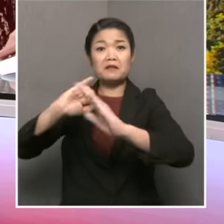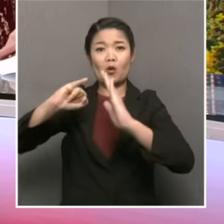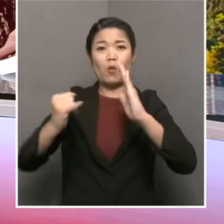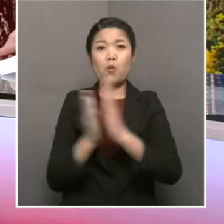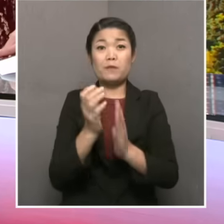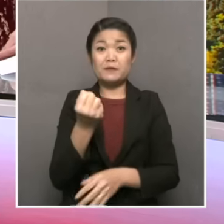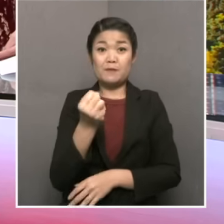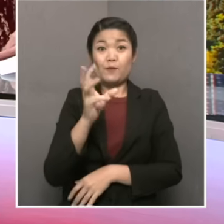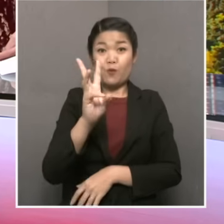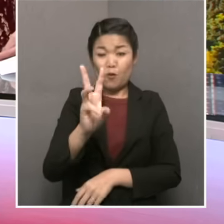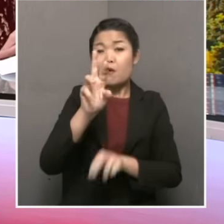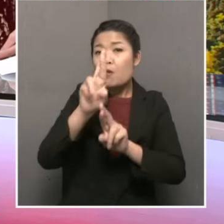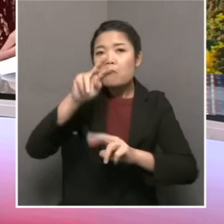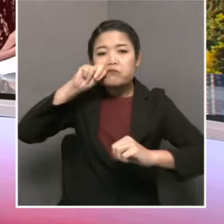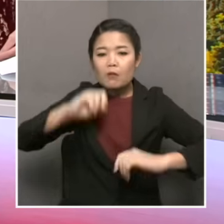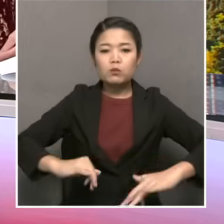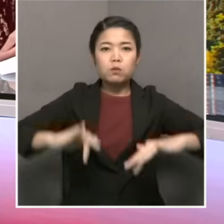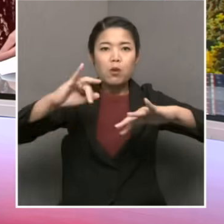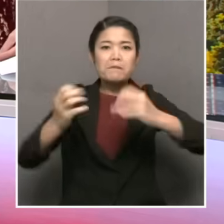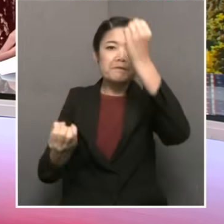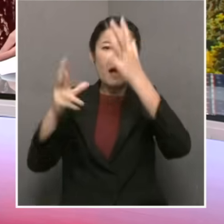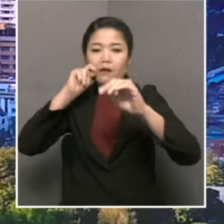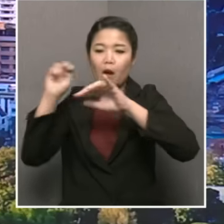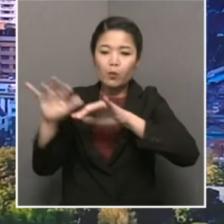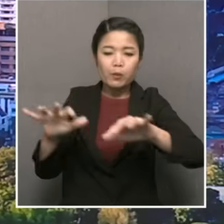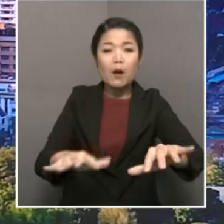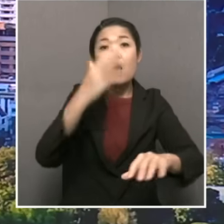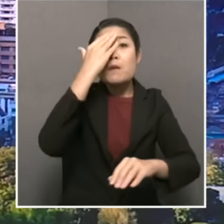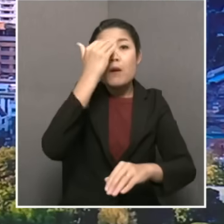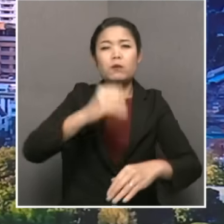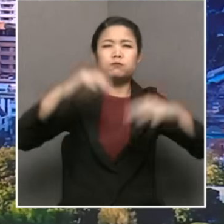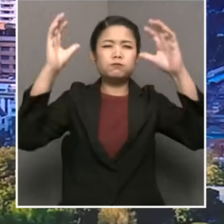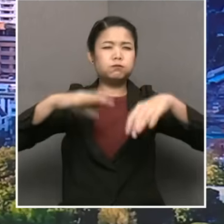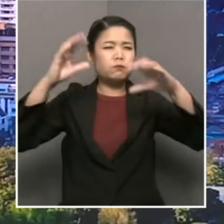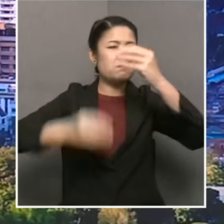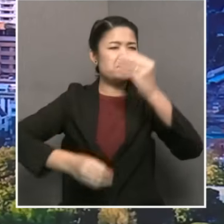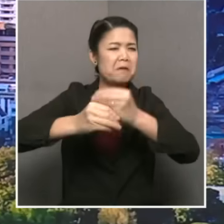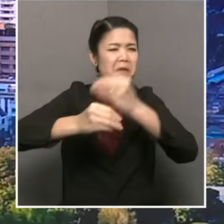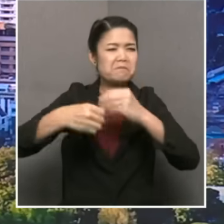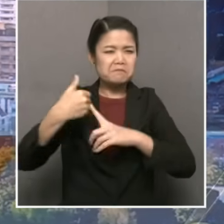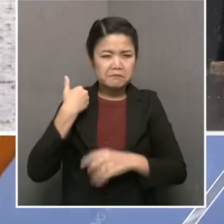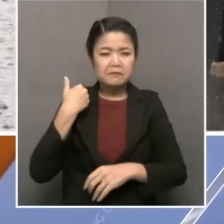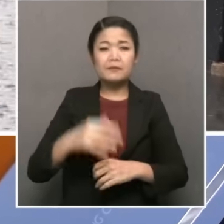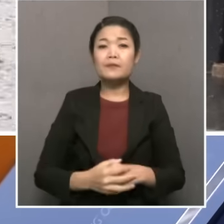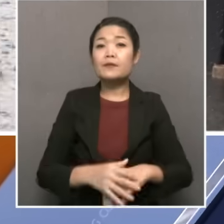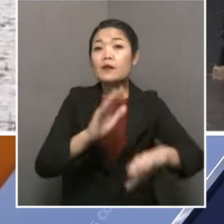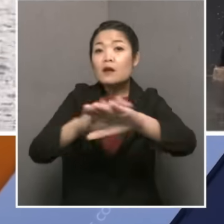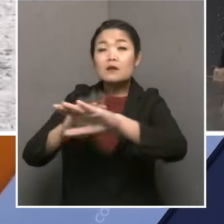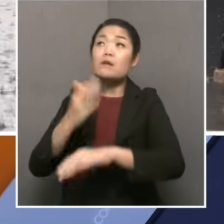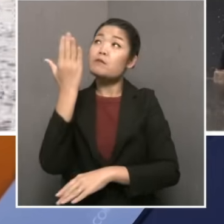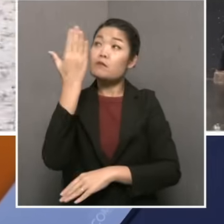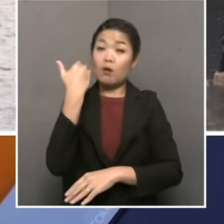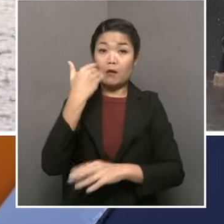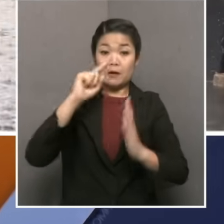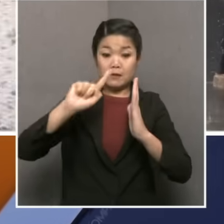เฝ้าระวังน้ำท่วมฉับพันธ์น้ำป่าไหลหลากเนื่องจากในระยะนี้ยังคงมีฝนเติมลงมาในพื้นที่อย่างต่อเนื่องเตือนกันไปตั้งแต่วันนี้